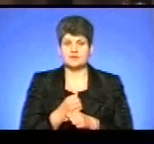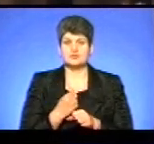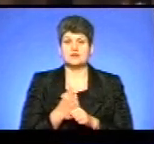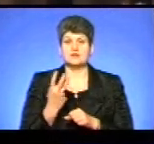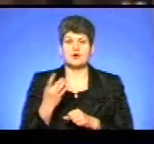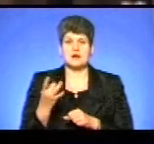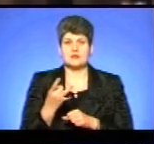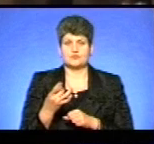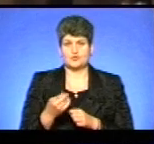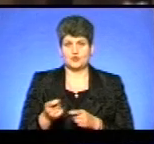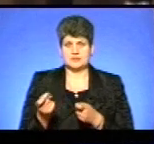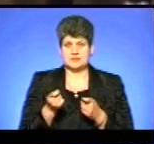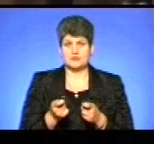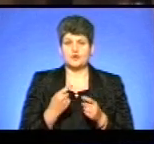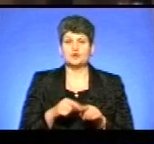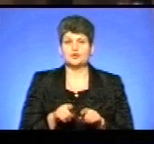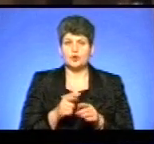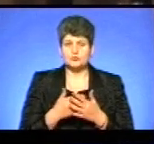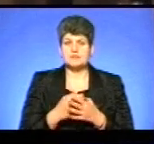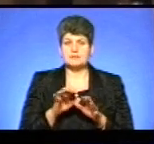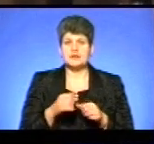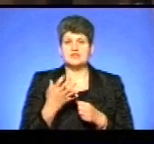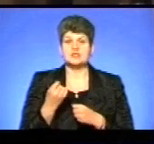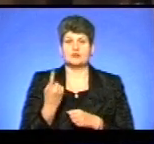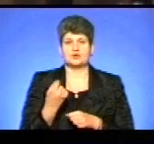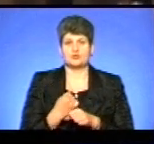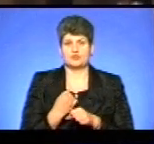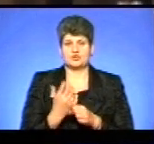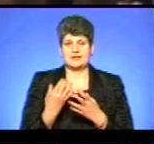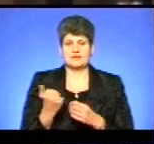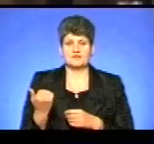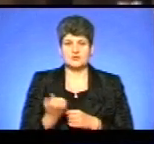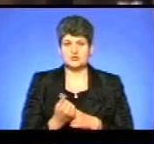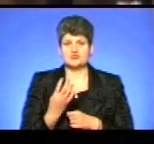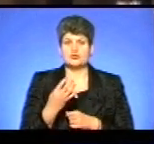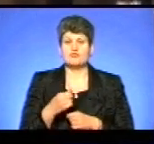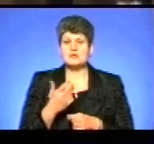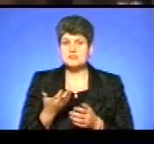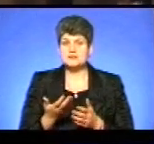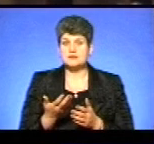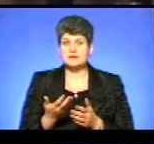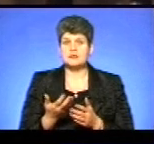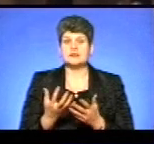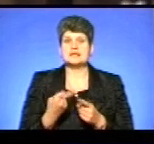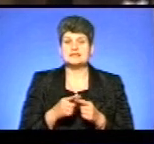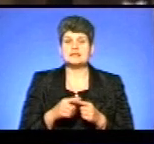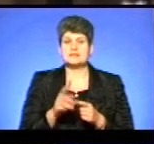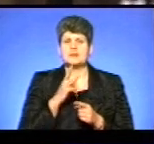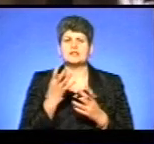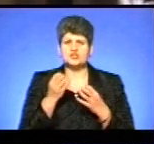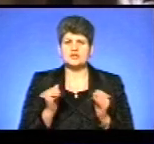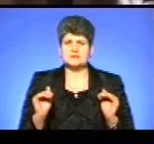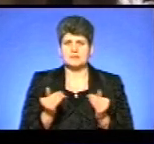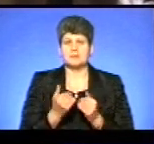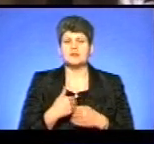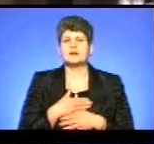зробили доставку. Тобто забрали ще один робочий день в тиждень, 4 в місяць. І зарплата тепер в нас ще зменшиться. І от ми